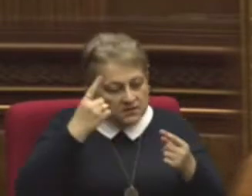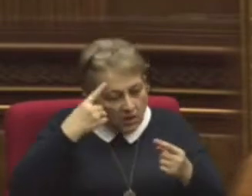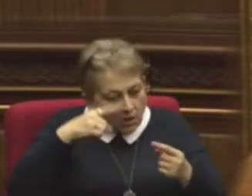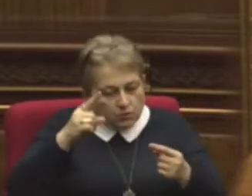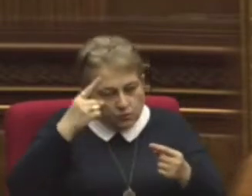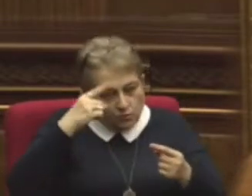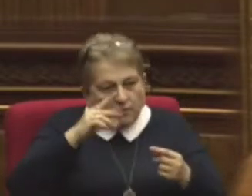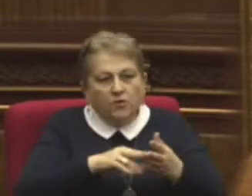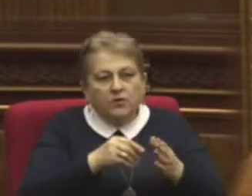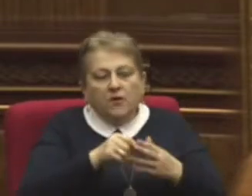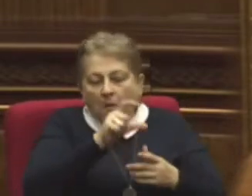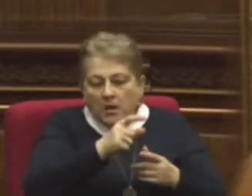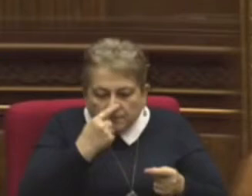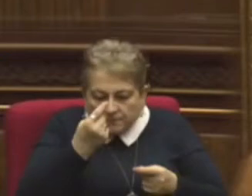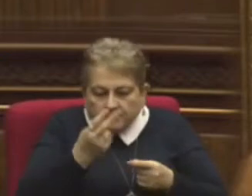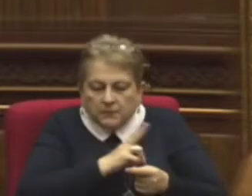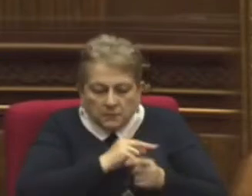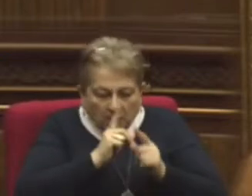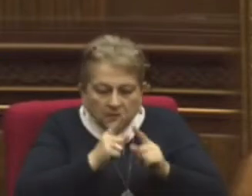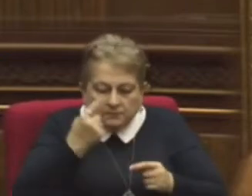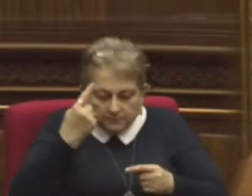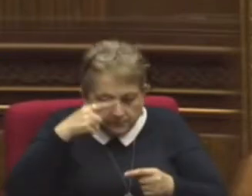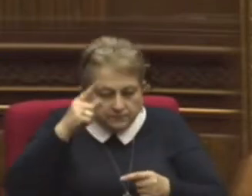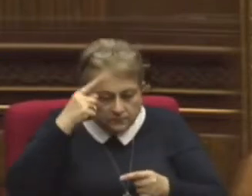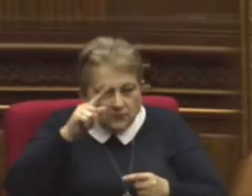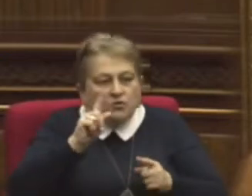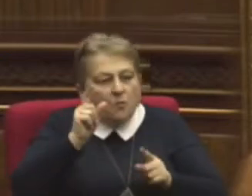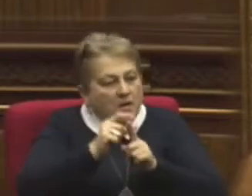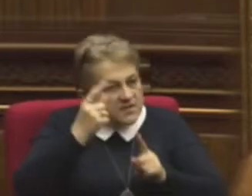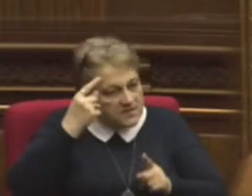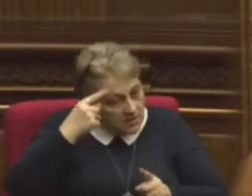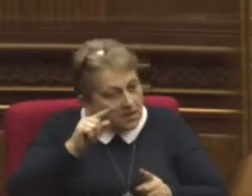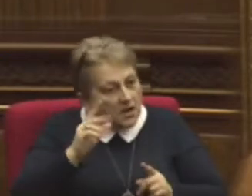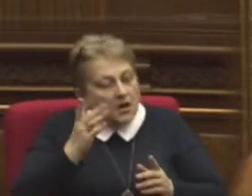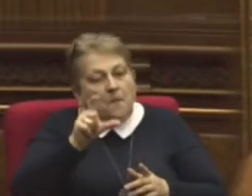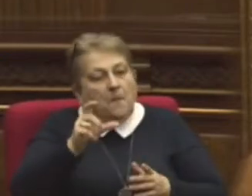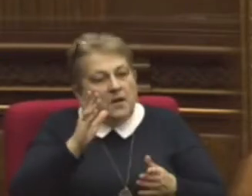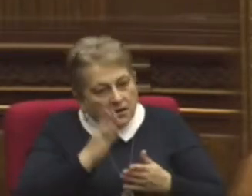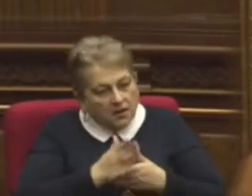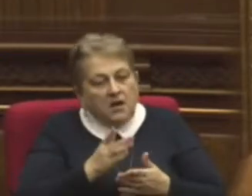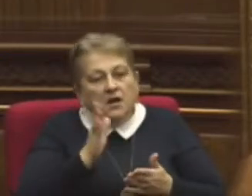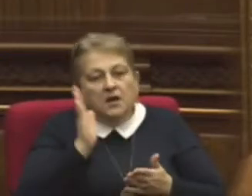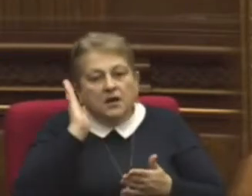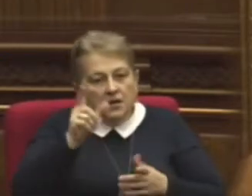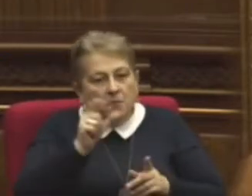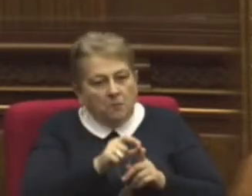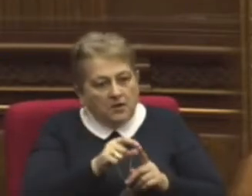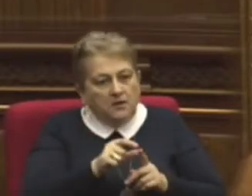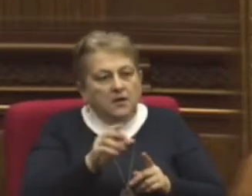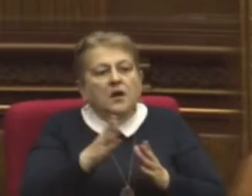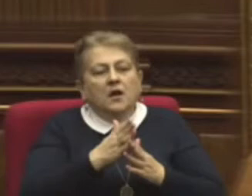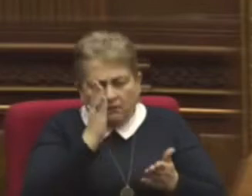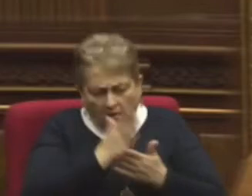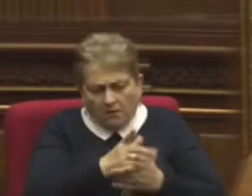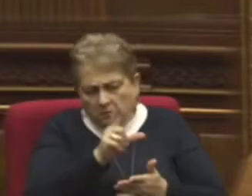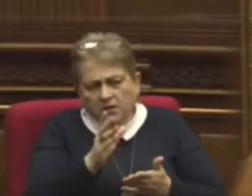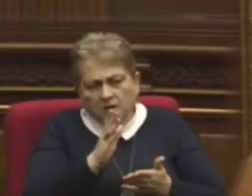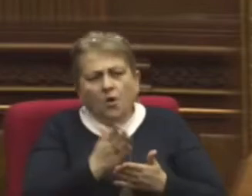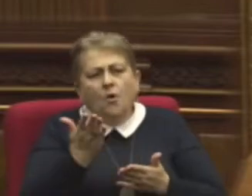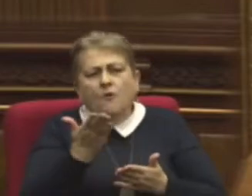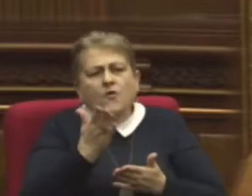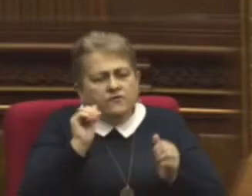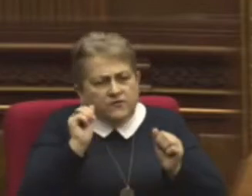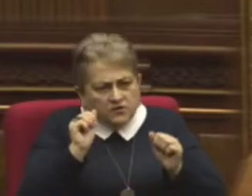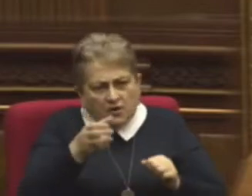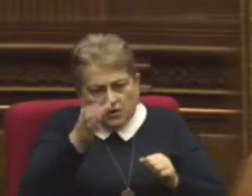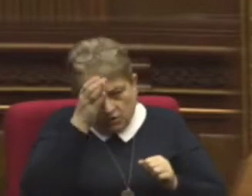է, որովհետև մարդ հետաքրքրված եւ շագարգրված է մի բան ստեղծել։ Կան մարդիկ եւ կլինեն մարդիկ, մեզանում դեպի դրանք կան, որոնք ի